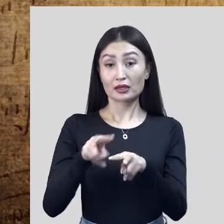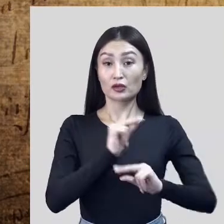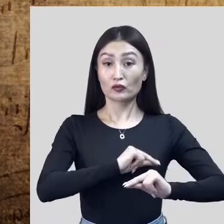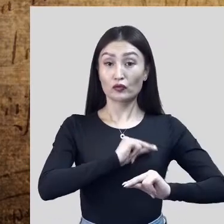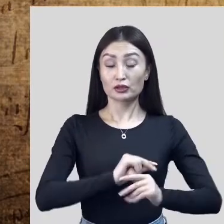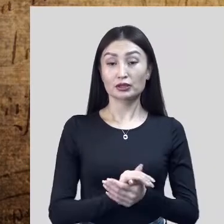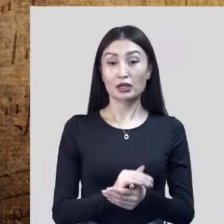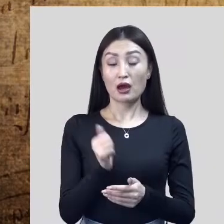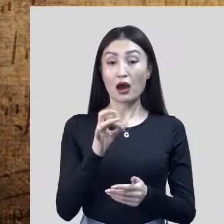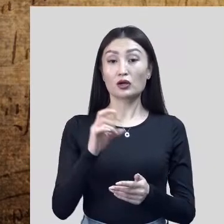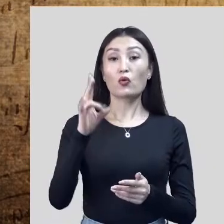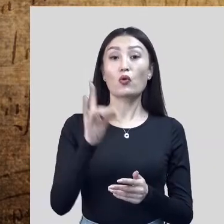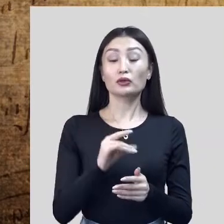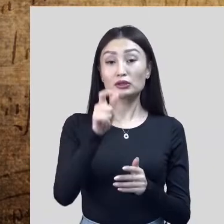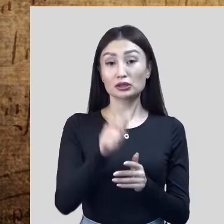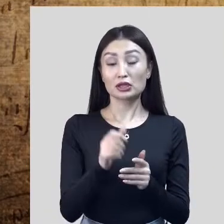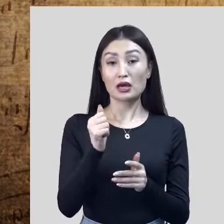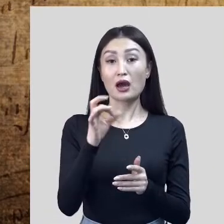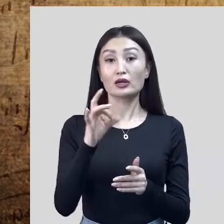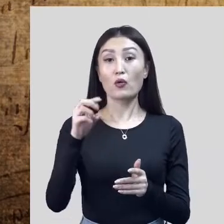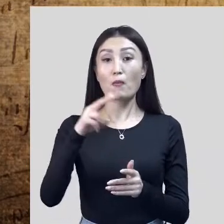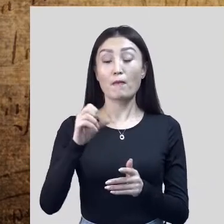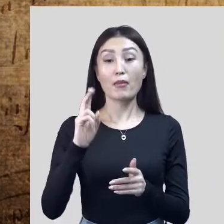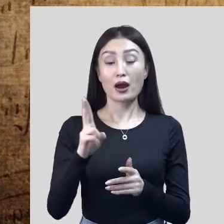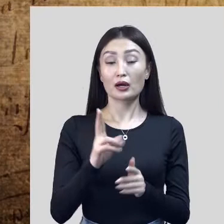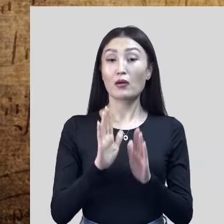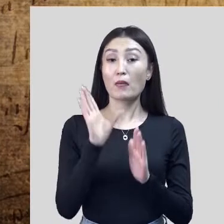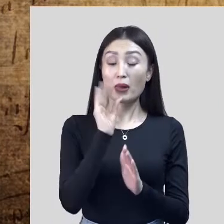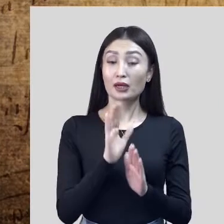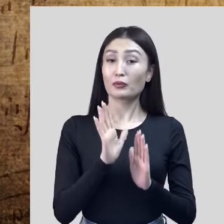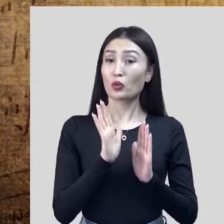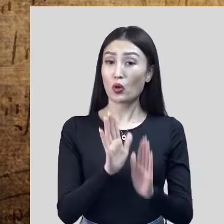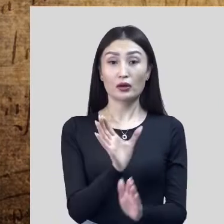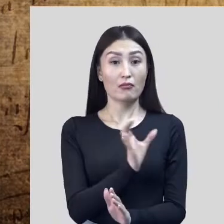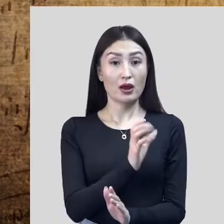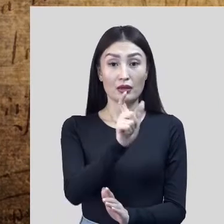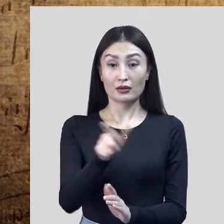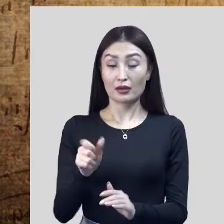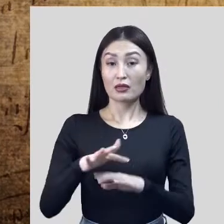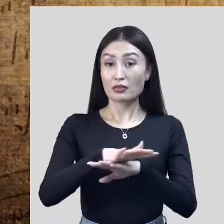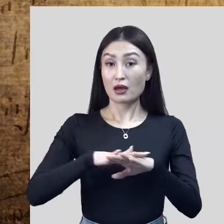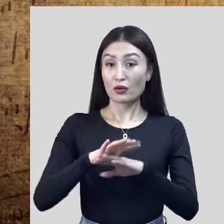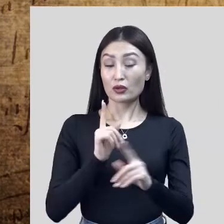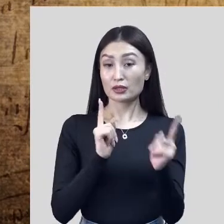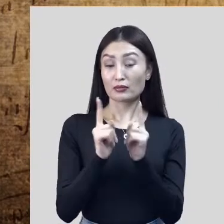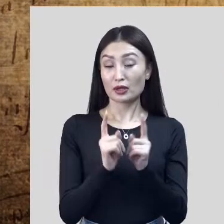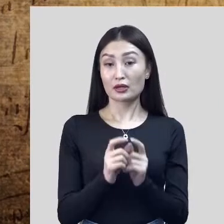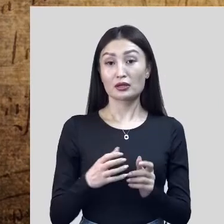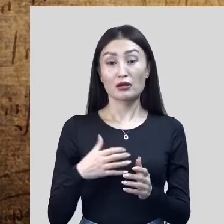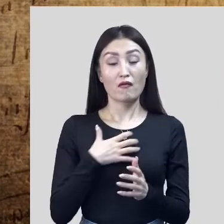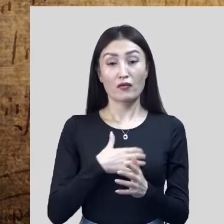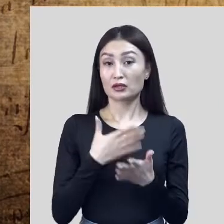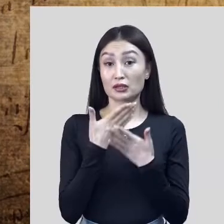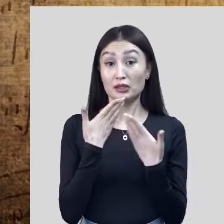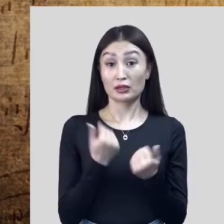функции. Архонтами и членами ареопага могли быть только аристократы. Народное собрание в этот период особого значения не